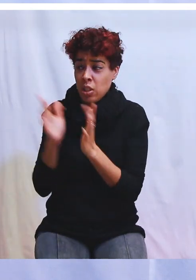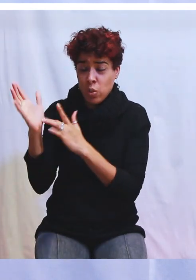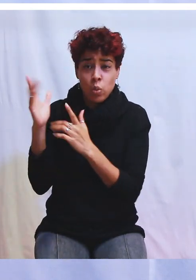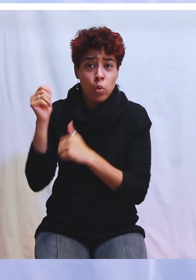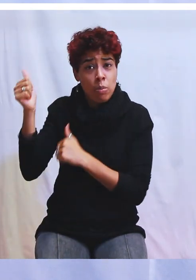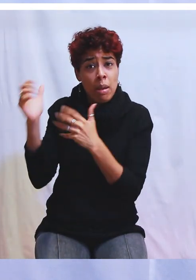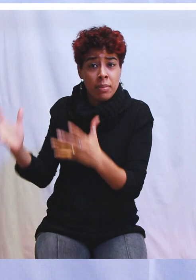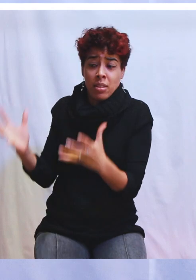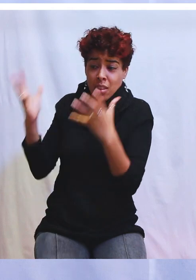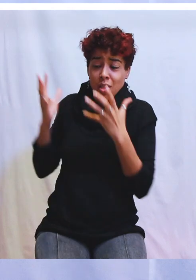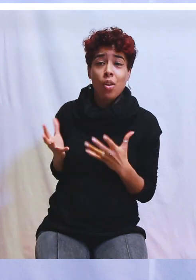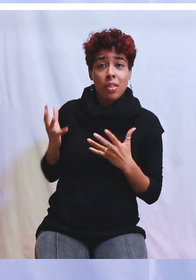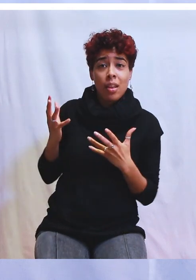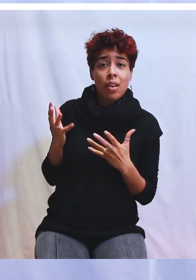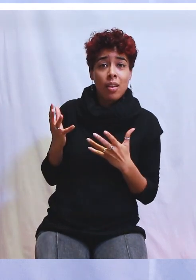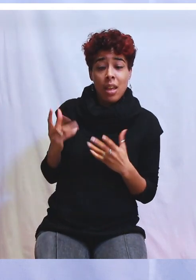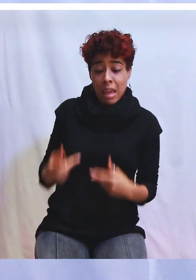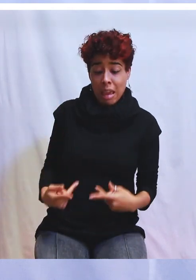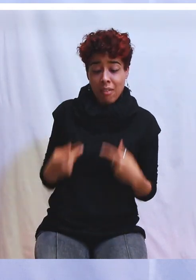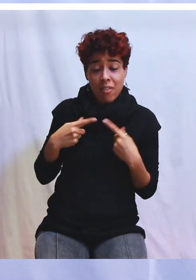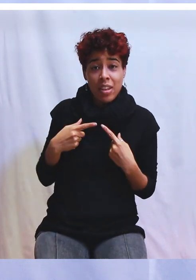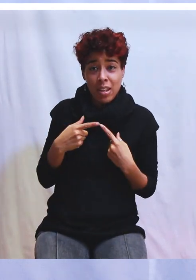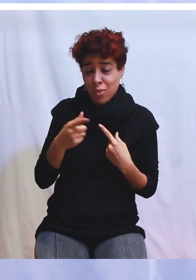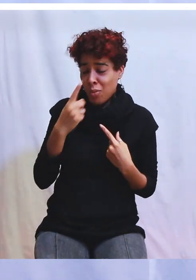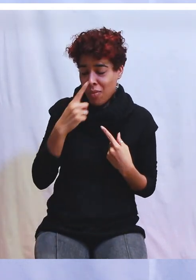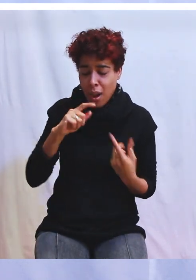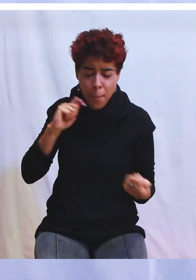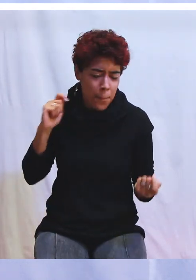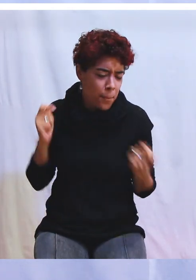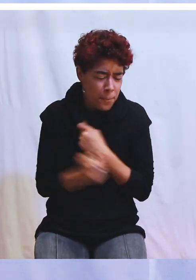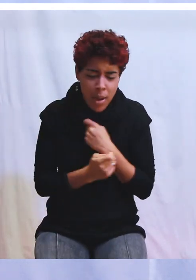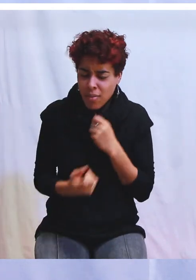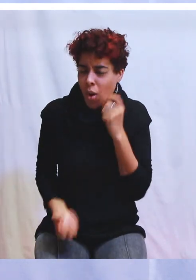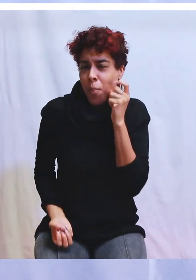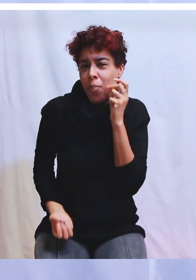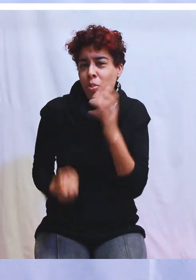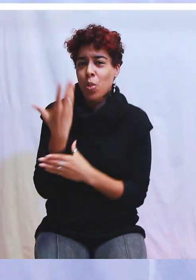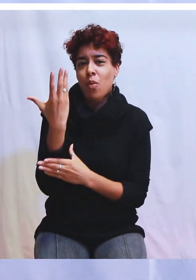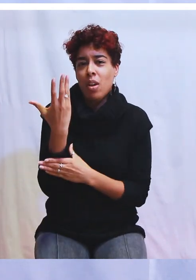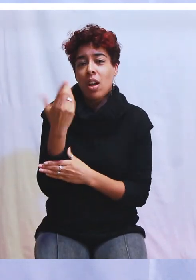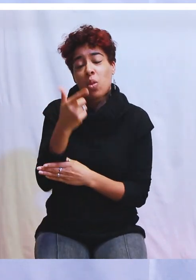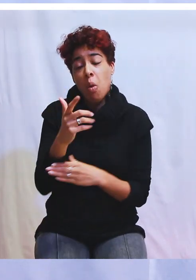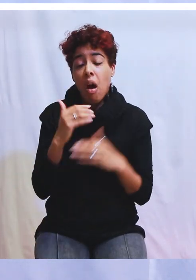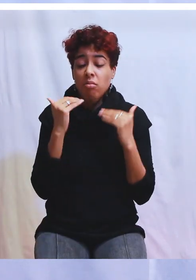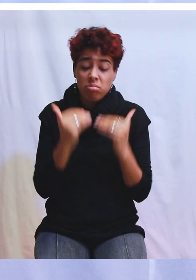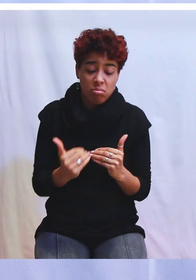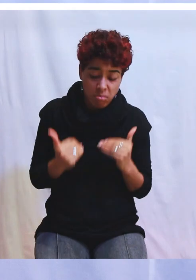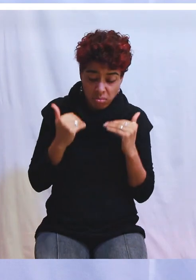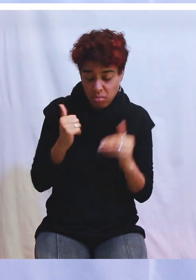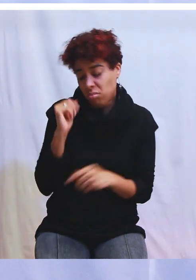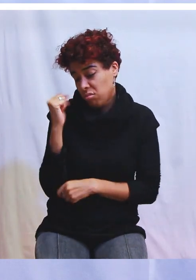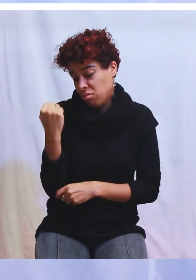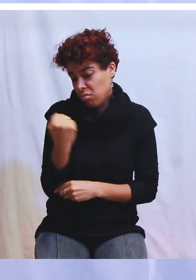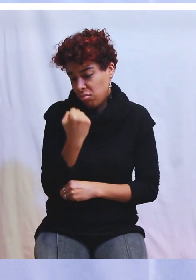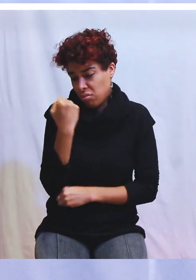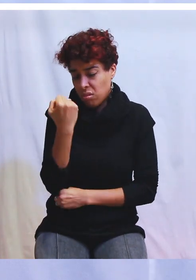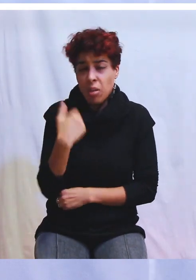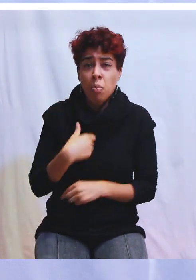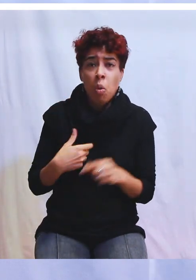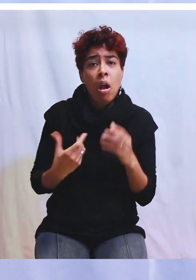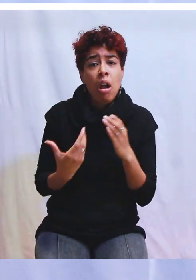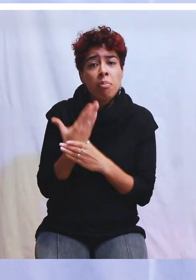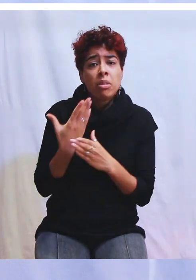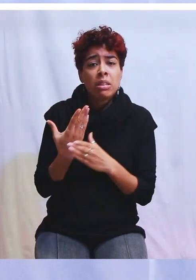voir comment toi, ta vie, eh bien, va prendre un nouvel élan ou un nouvel essor. Au lieu de stagner dans ton coin et de dire « je viens juste pour écouter